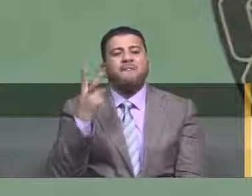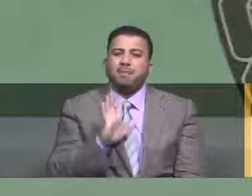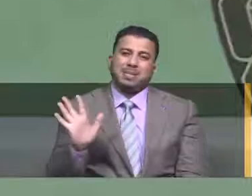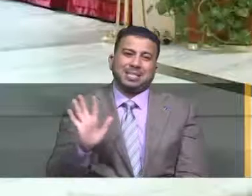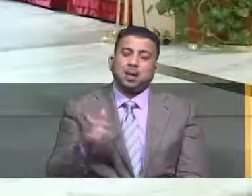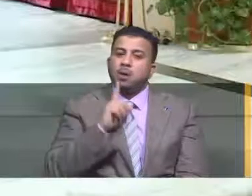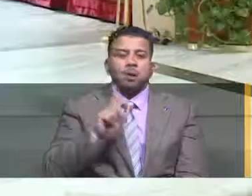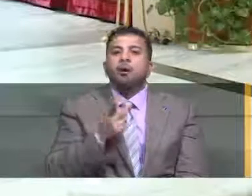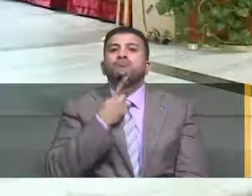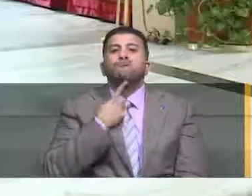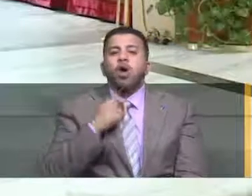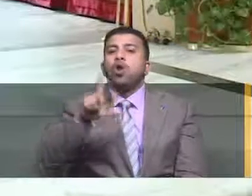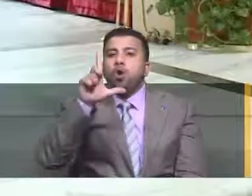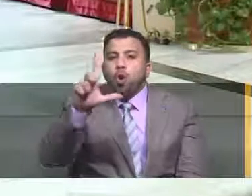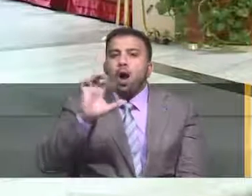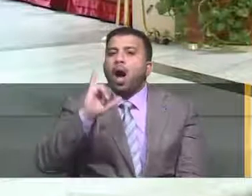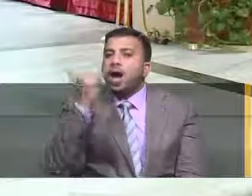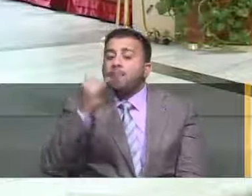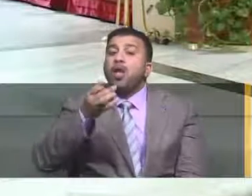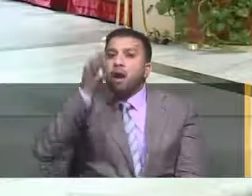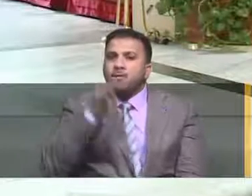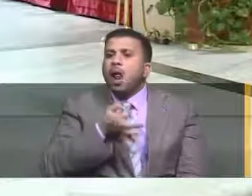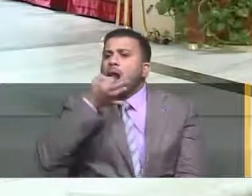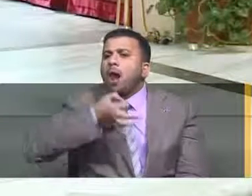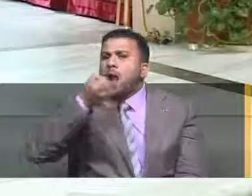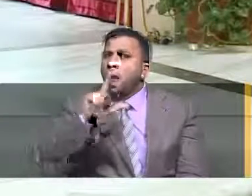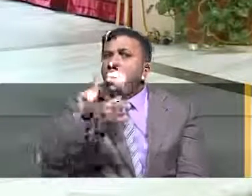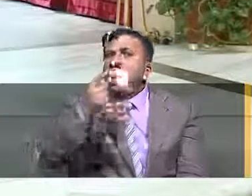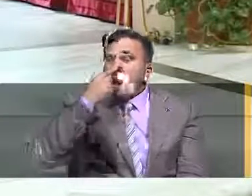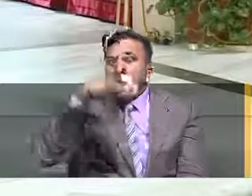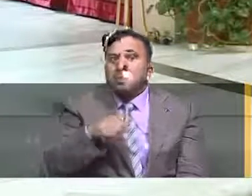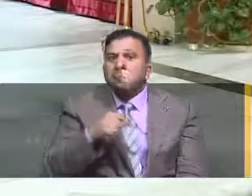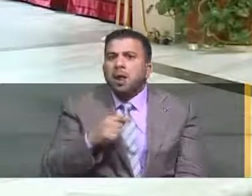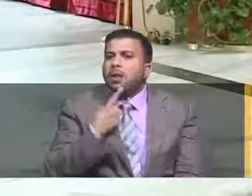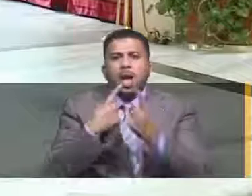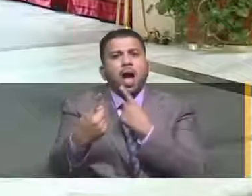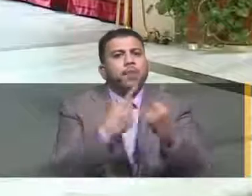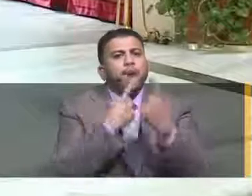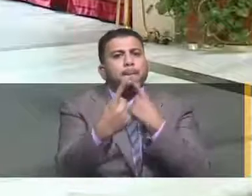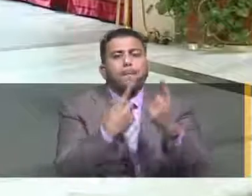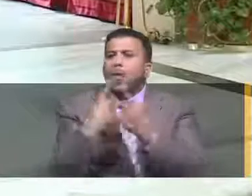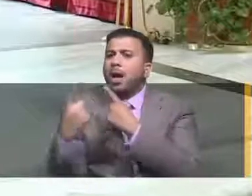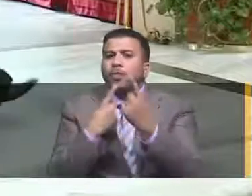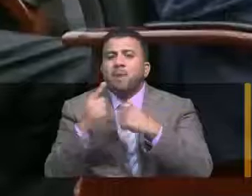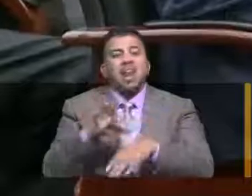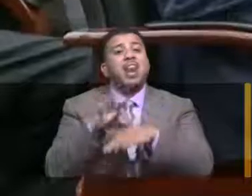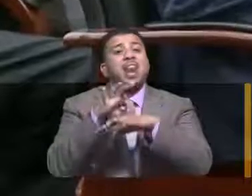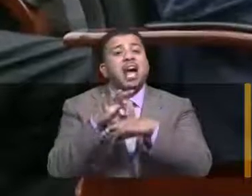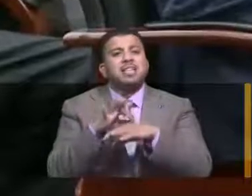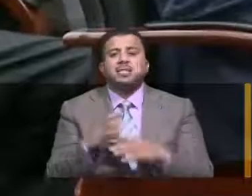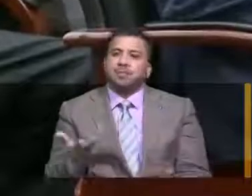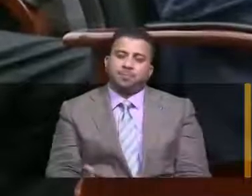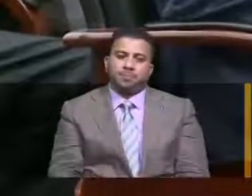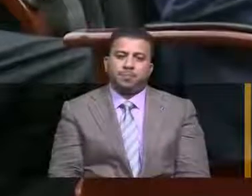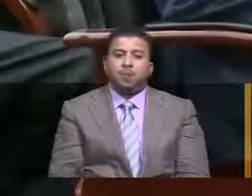لغة عربية فصحى يمكن أن يتخاطب بها الناس دون تكلف.